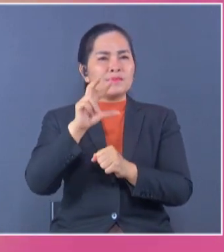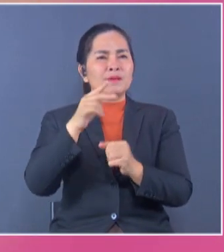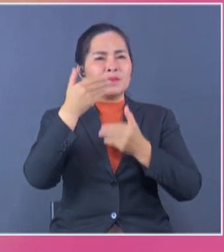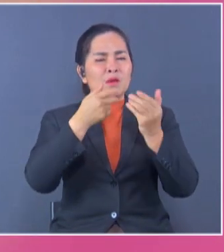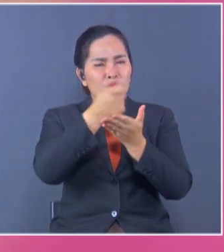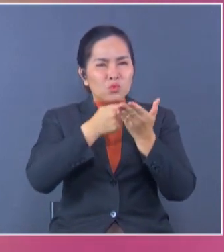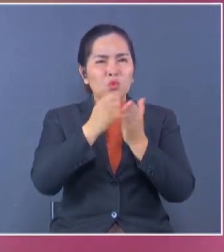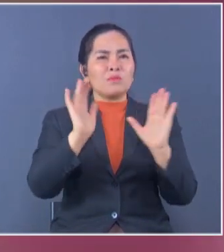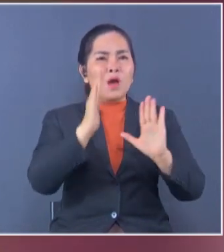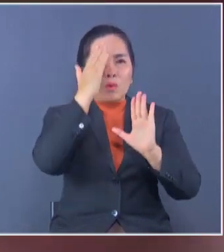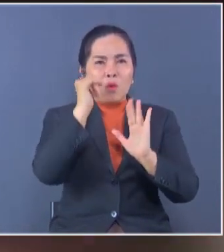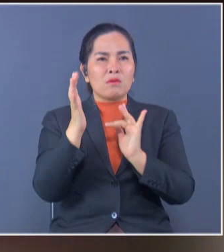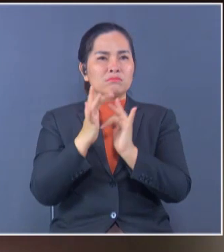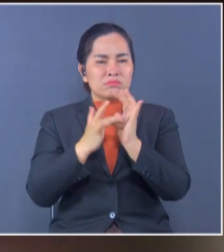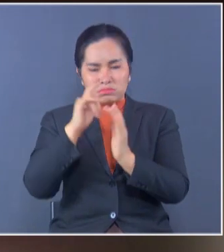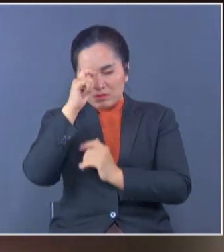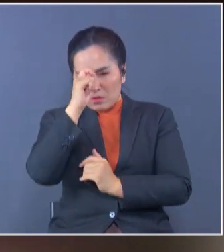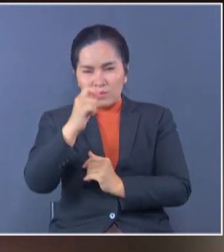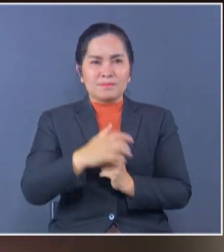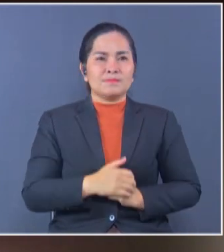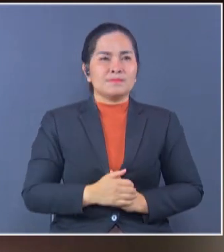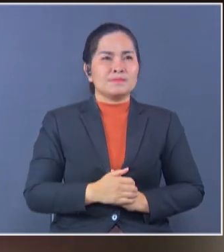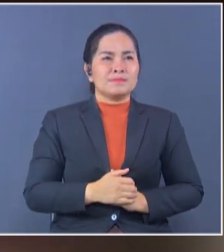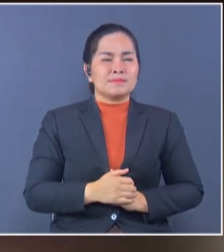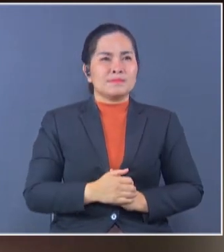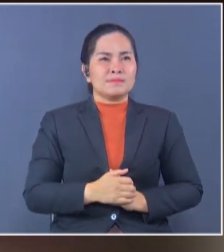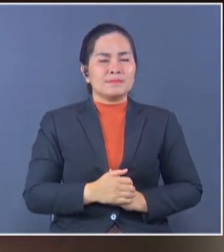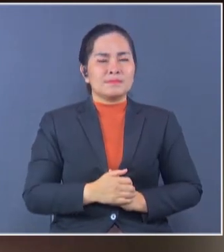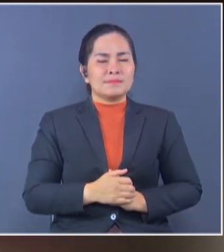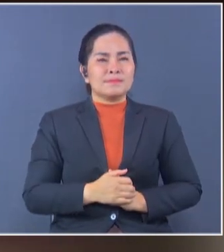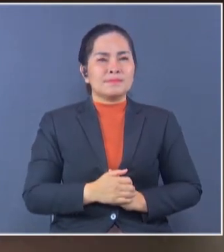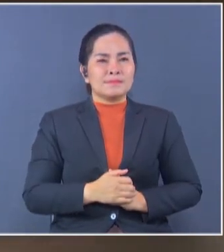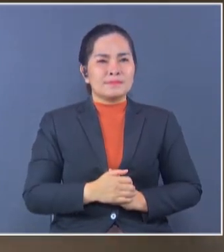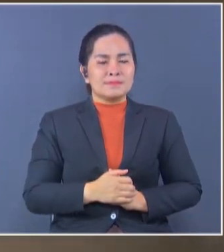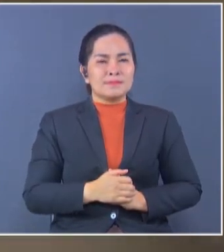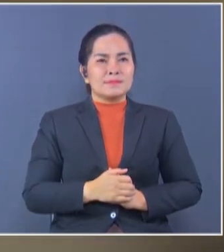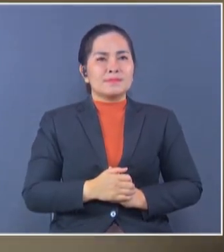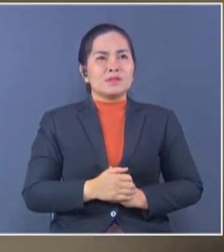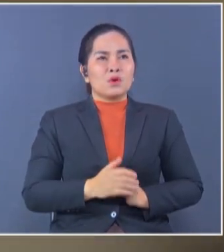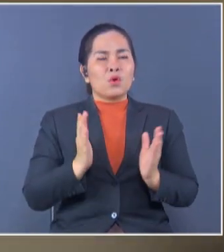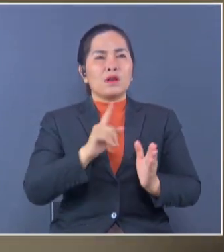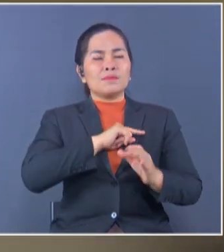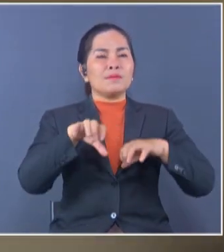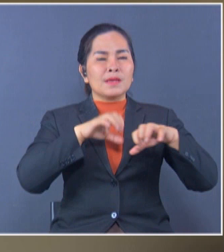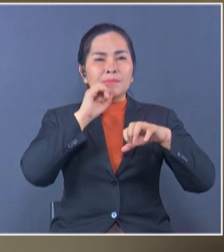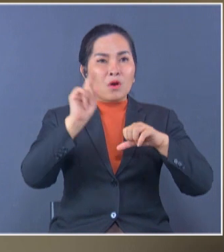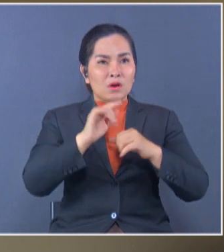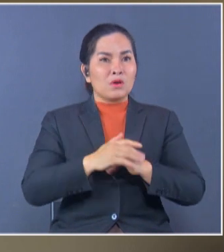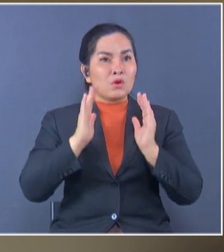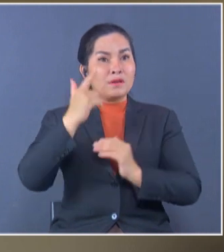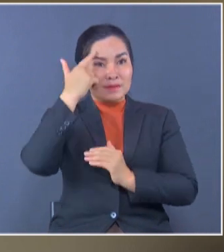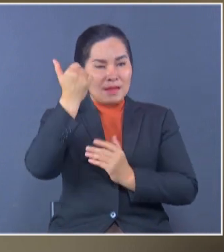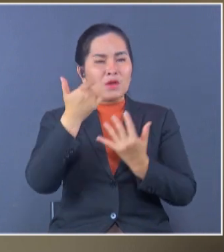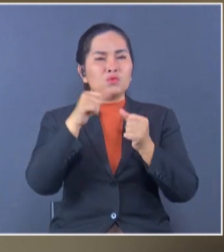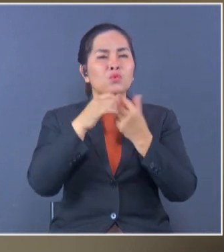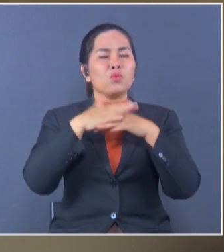เพราะว่านับถือศาสนาคริสต์งานนี้บอสใหญ่แห่งเวทีอย่างณวัฒน์ก็สวนกลับทันควันนะคะบอกว่าคนที่ฉลาดเท่านั้นที่จะอยู่กับค